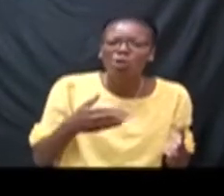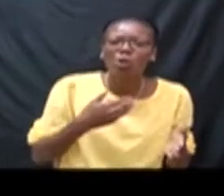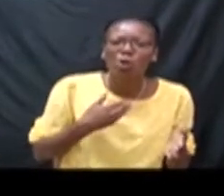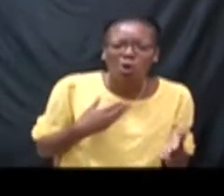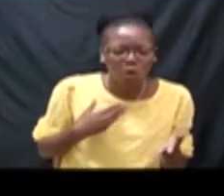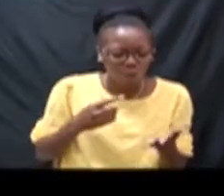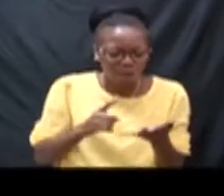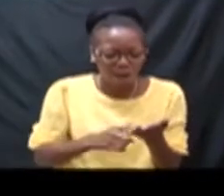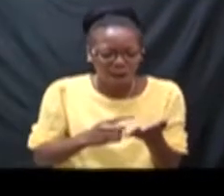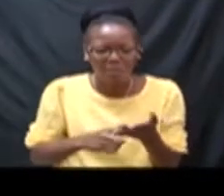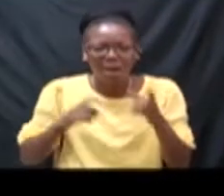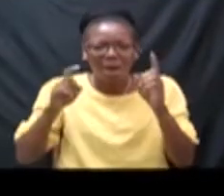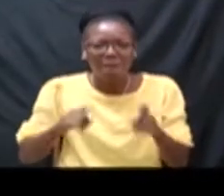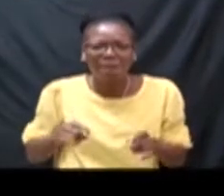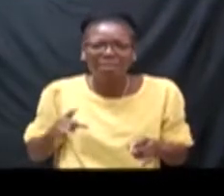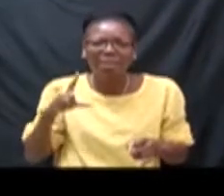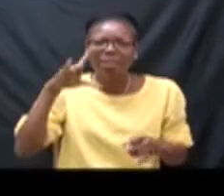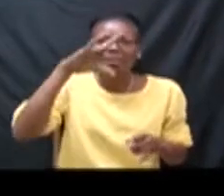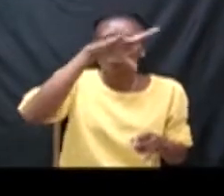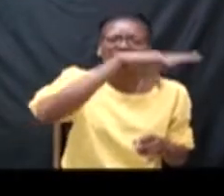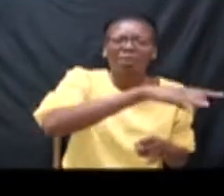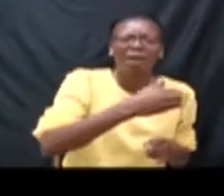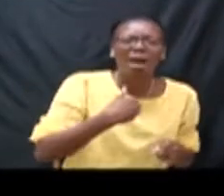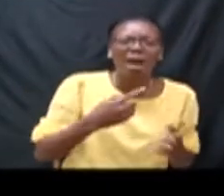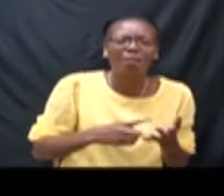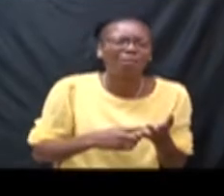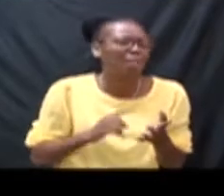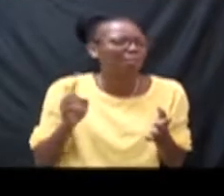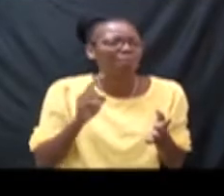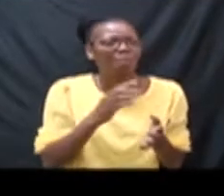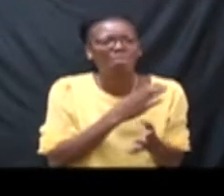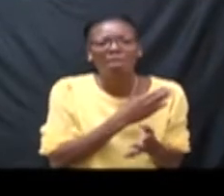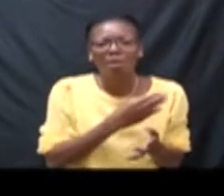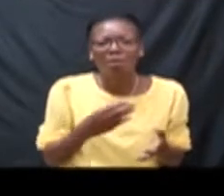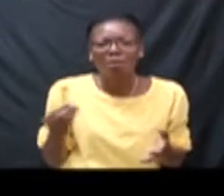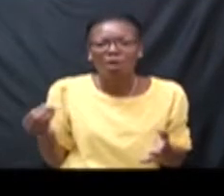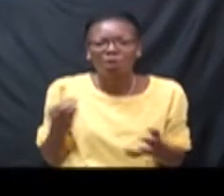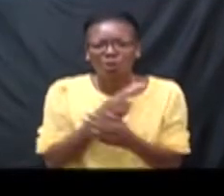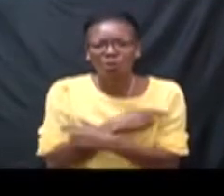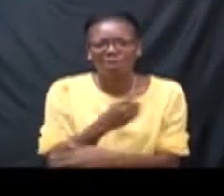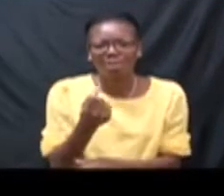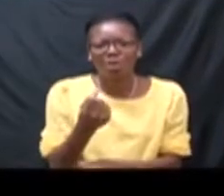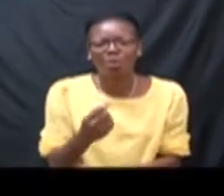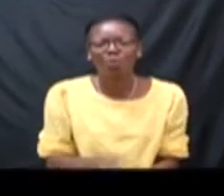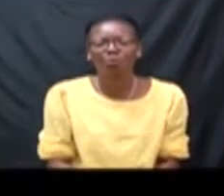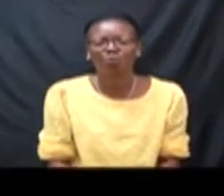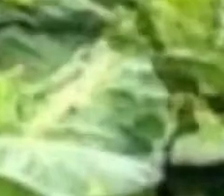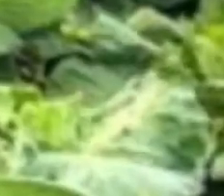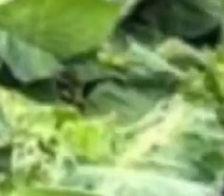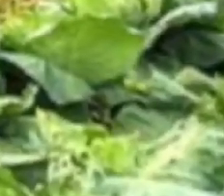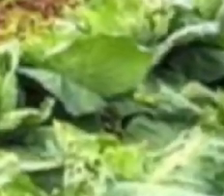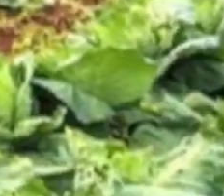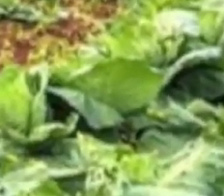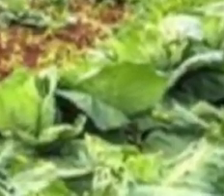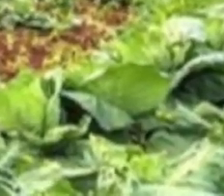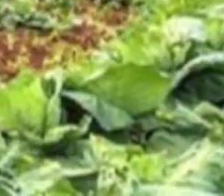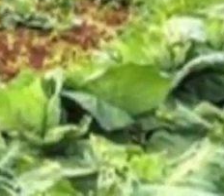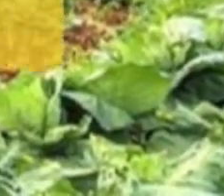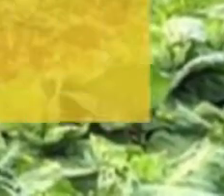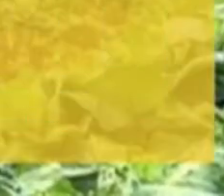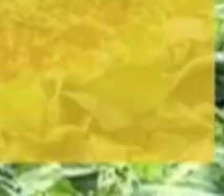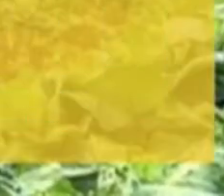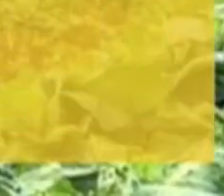wa kununua mpunga kutoka nchi jirani. Basi sasa wacha tupate vidokezo kisha tuendelee.